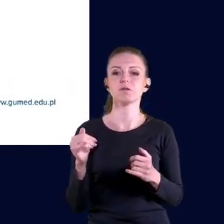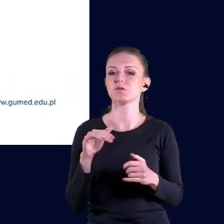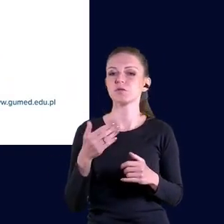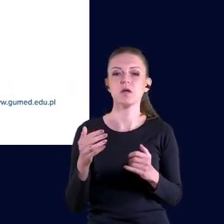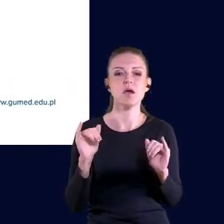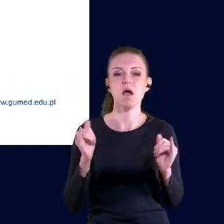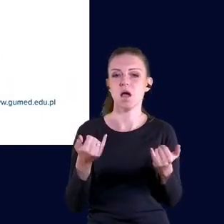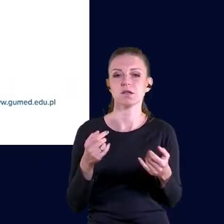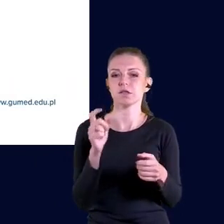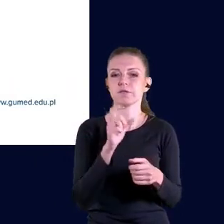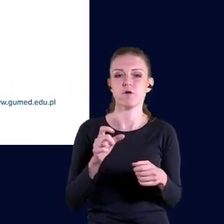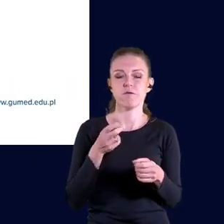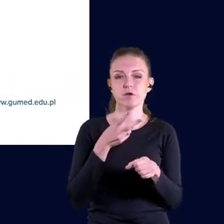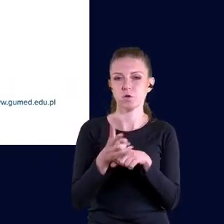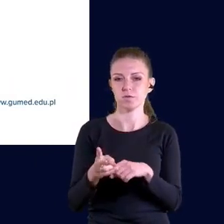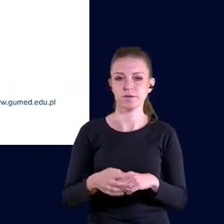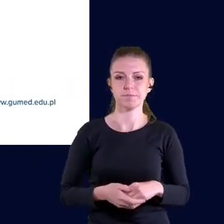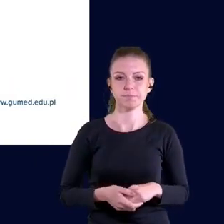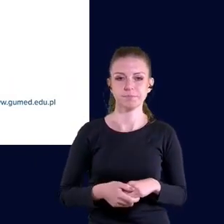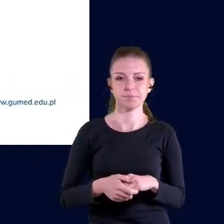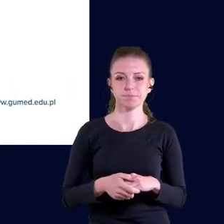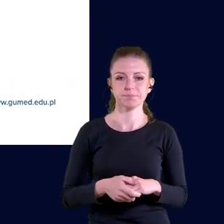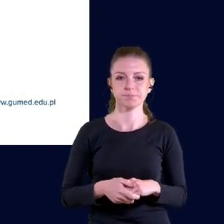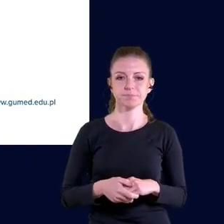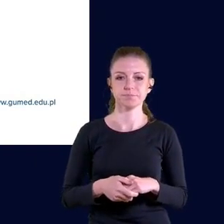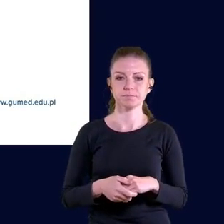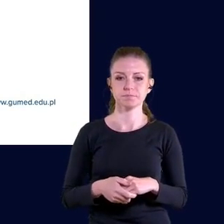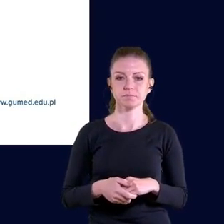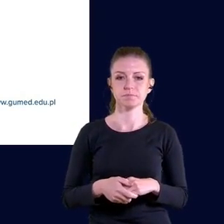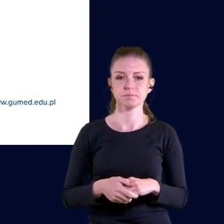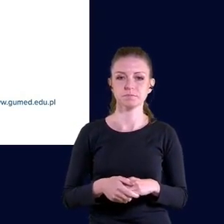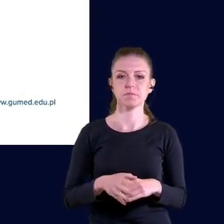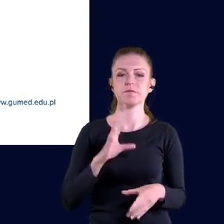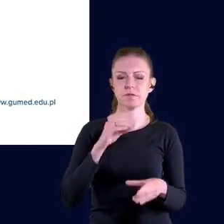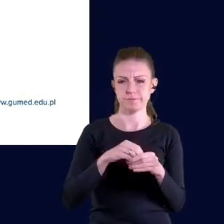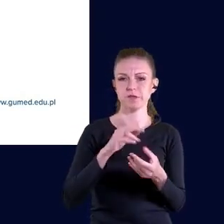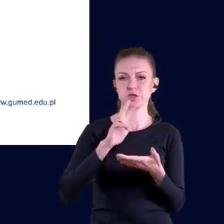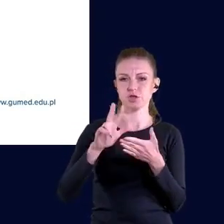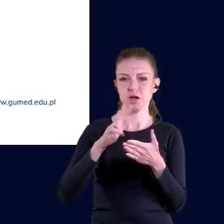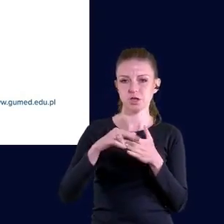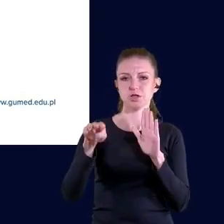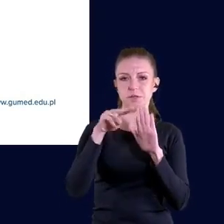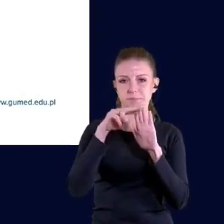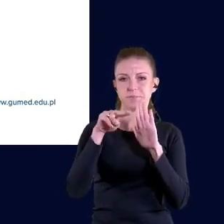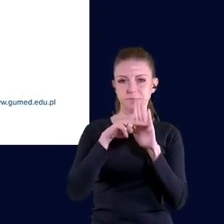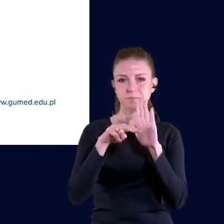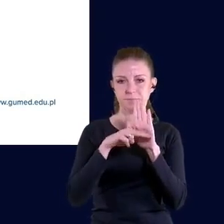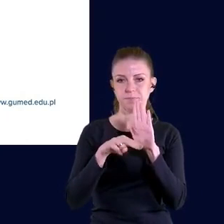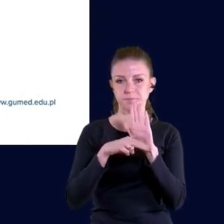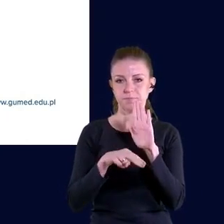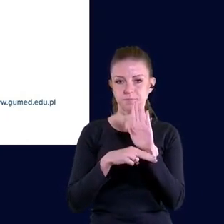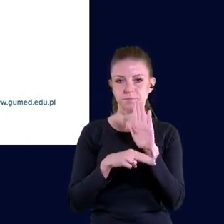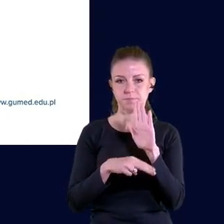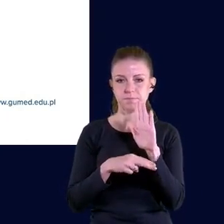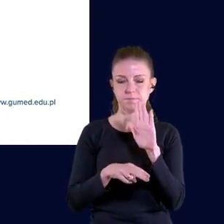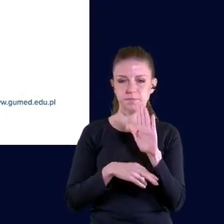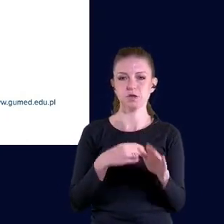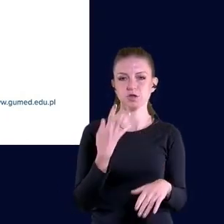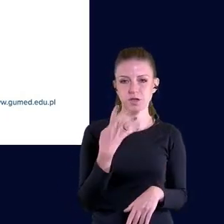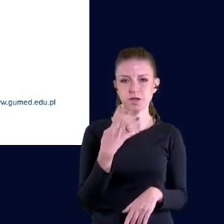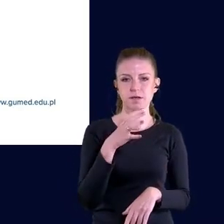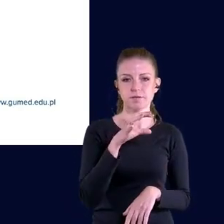wersje standardu Ogólnie rzecz biorąc 113 wytycznych pogrupowanych 4 takie zasadnicze kategorie